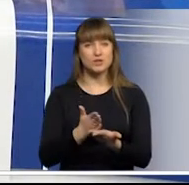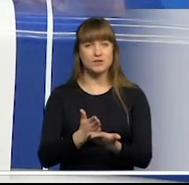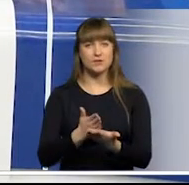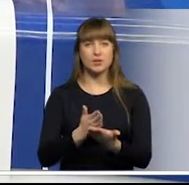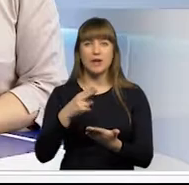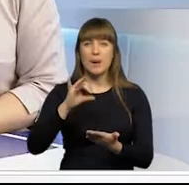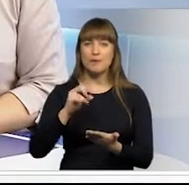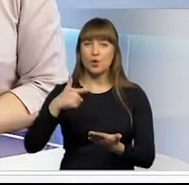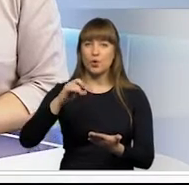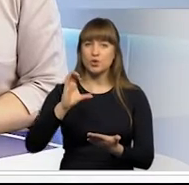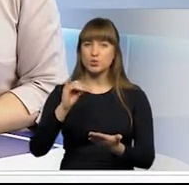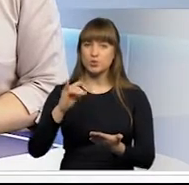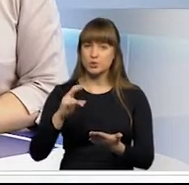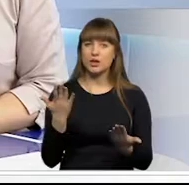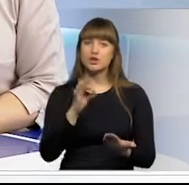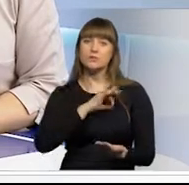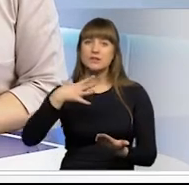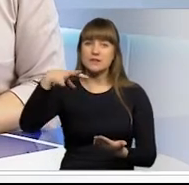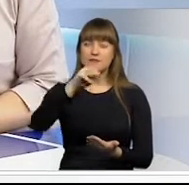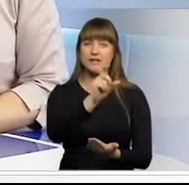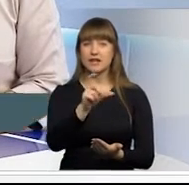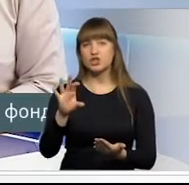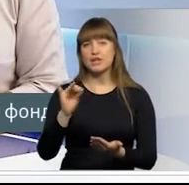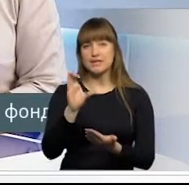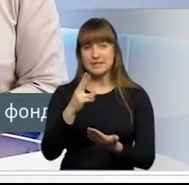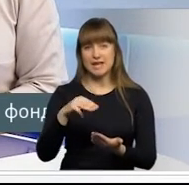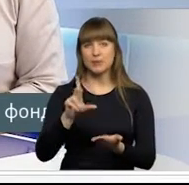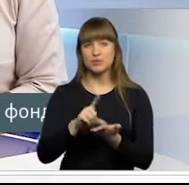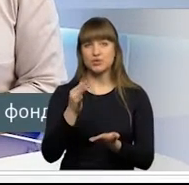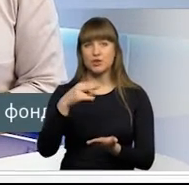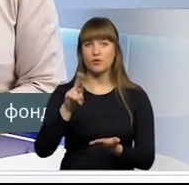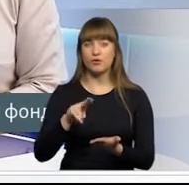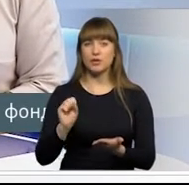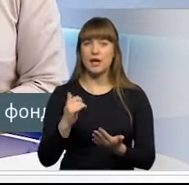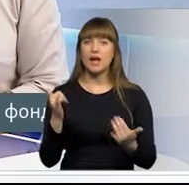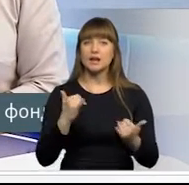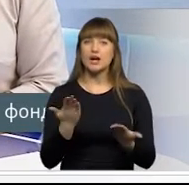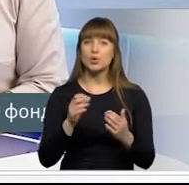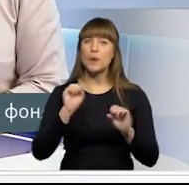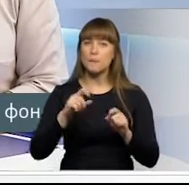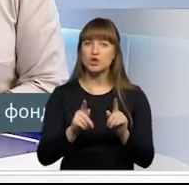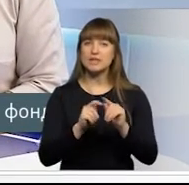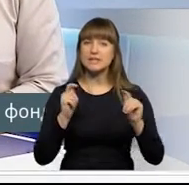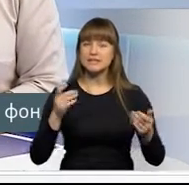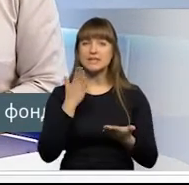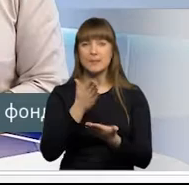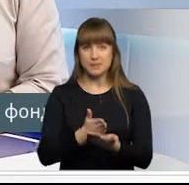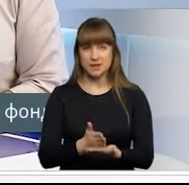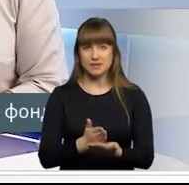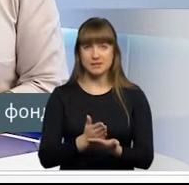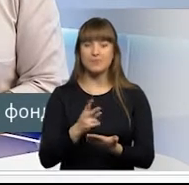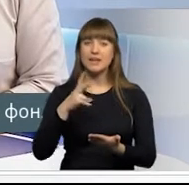пенсионного фонда, на котором можно создать, имеется личный кабинет гражданина. Те граждане, которые